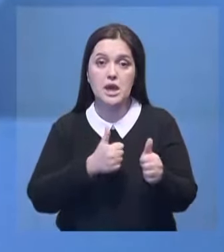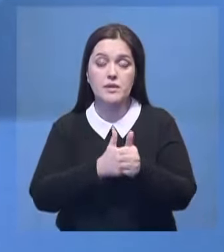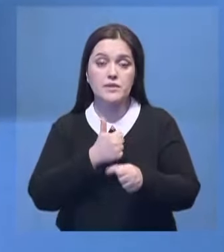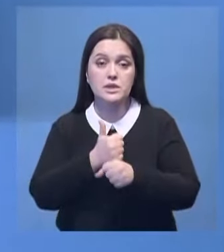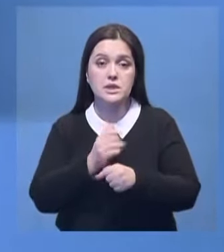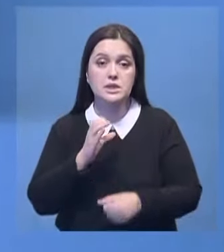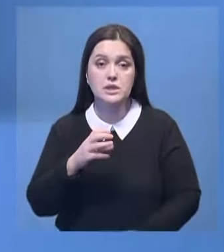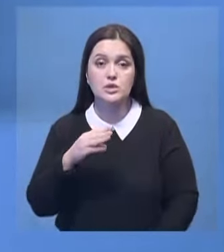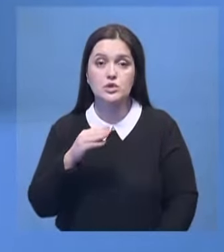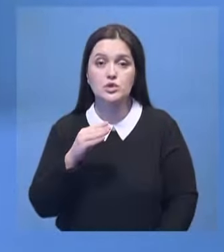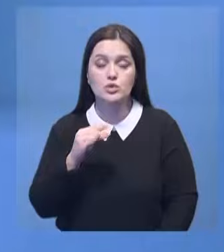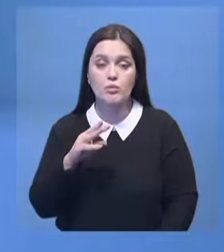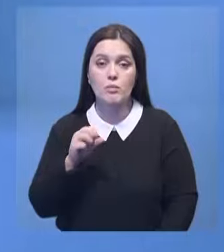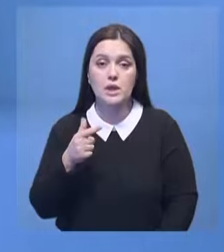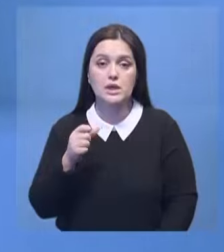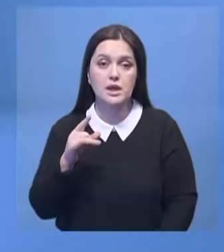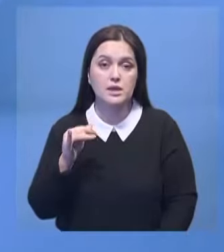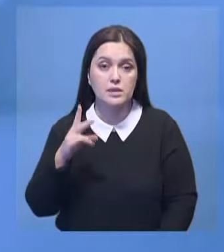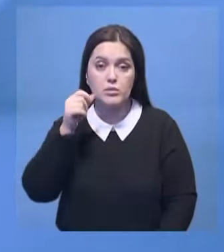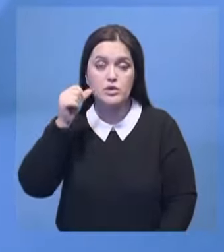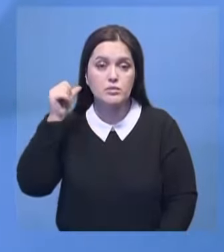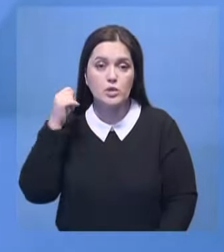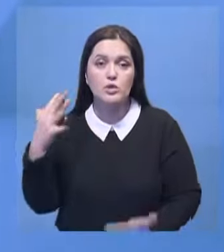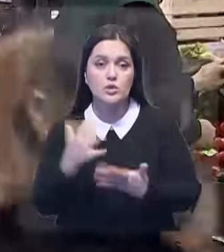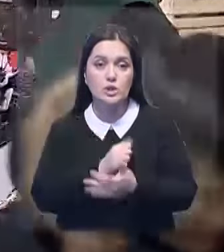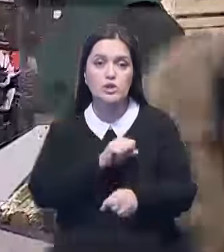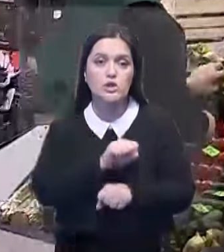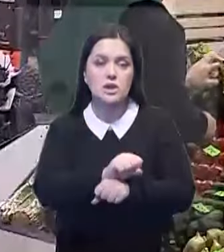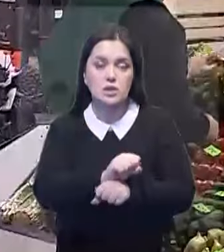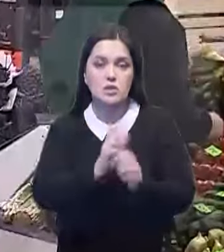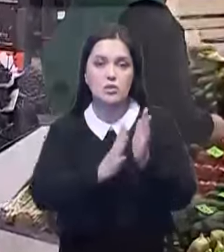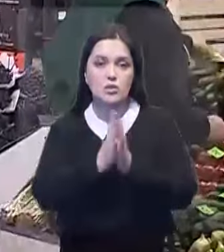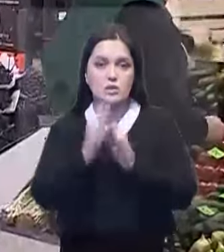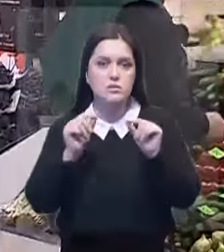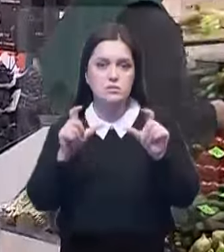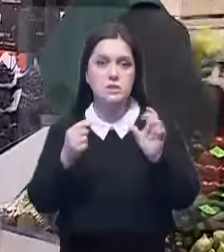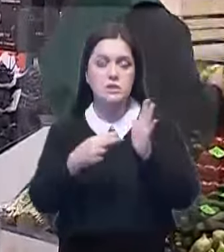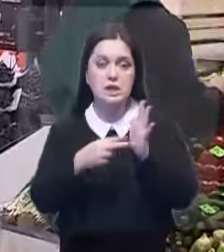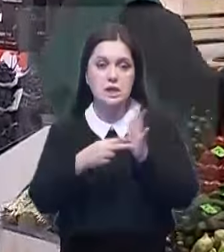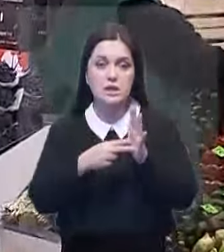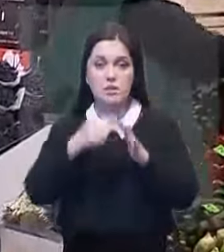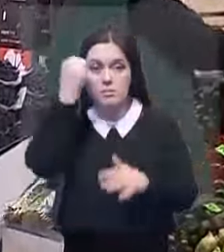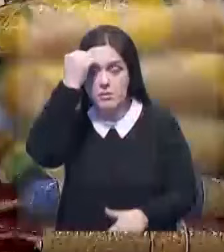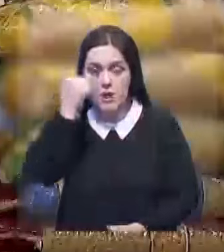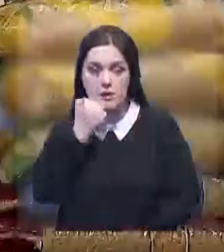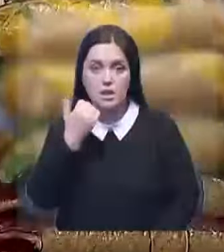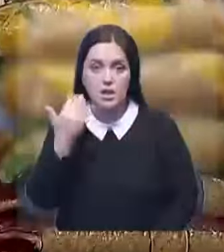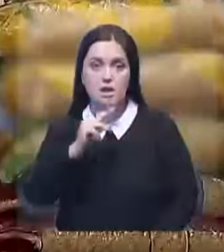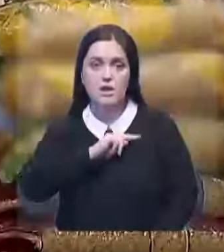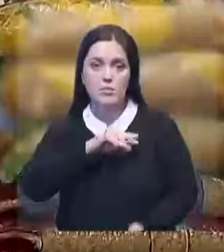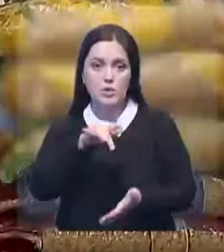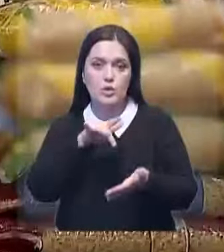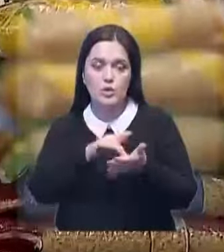правительстве. Как отметил вице-премьер Серик Жумангарин, в прошлом году удалось сдержать рост цен на эти товары благодаря слаженной